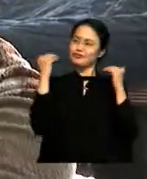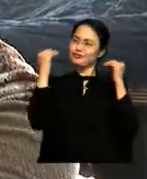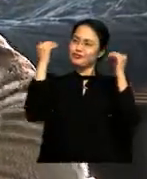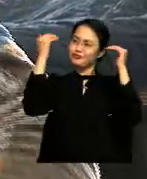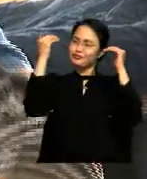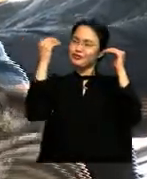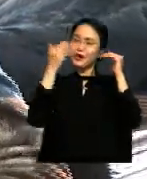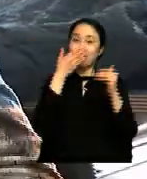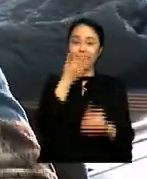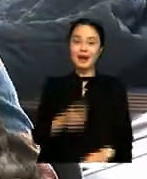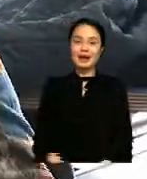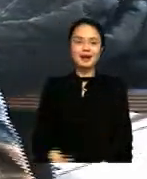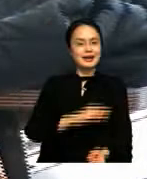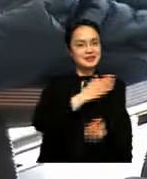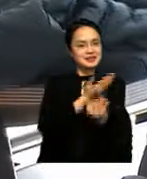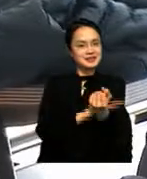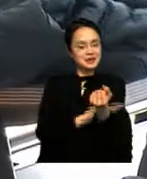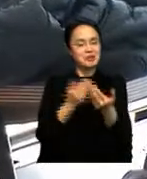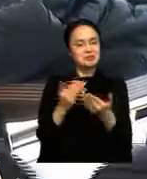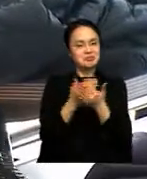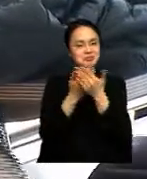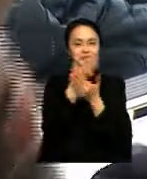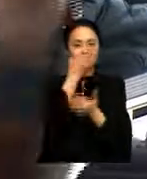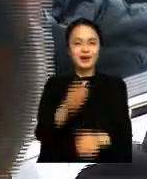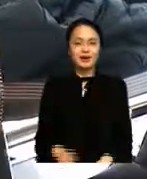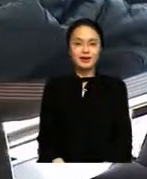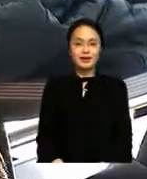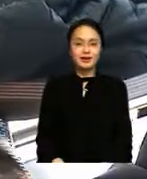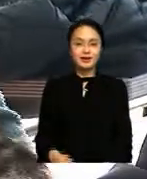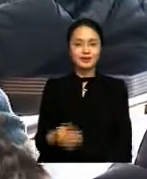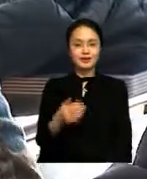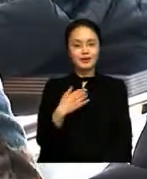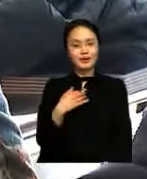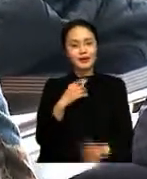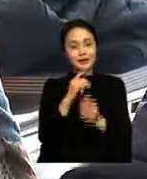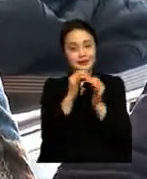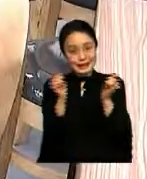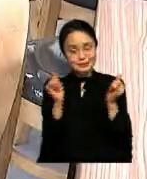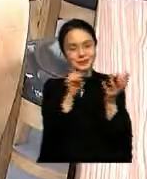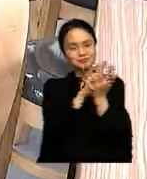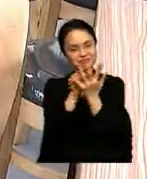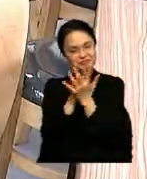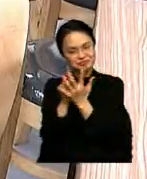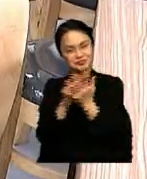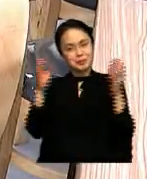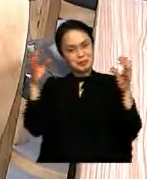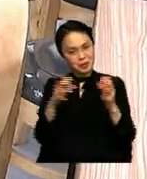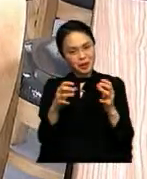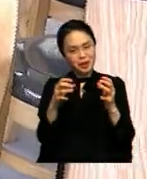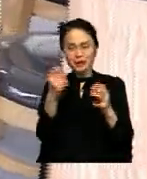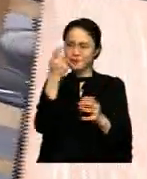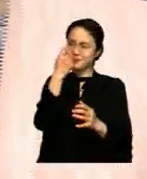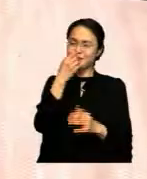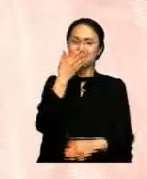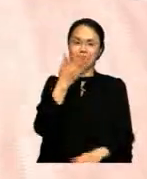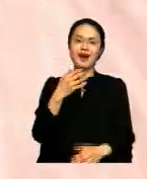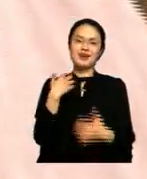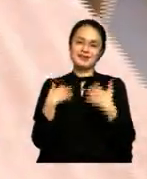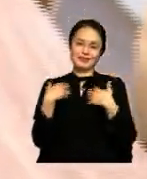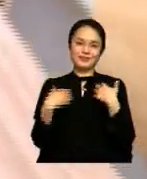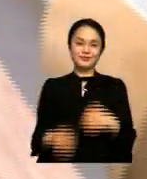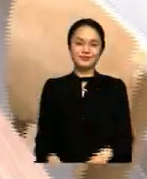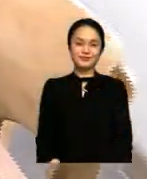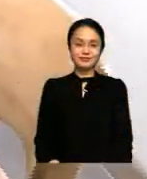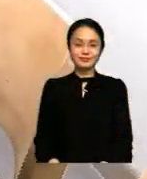배움이 즐겁고 해본다는 게 즐거워, 손놀림이 즐겁고 이렇게 모임이 즐겁고 다 즐거운 거야. 어린이 도서관을 비롯해 각종